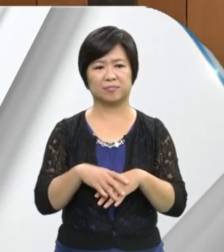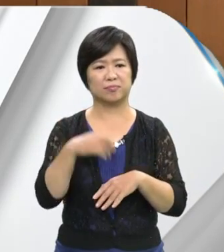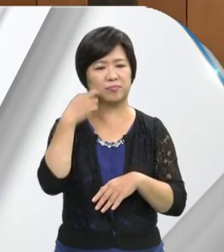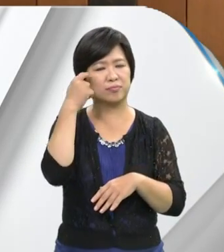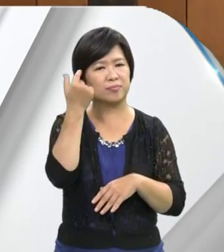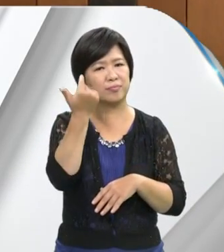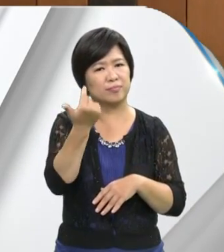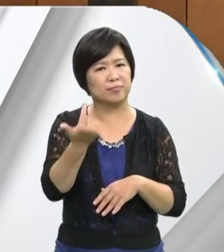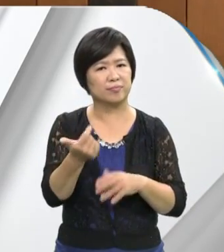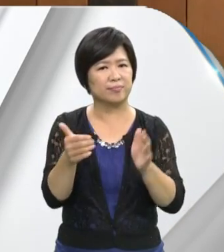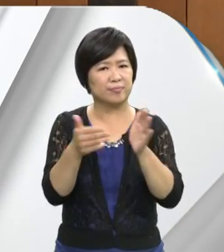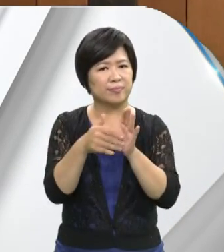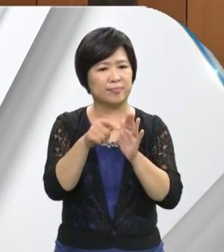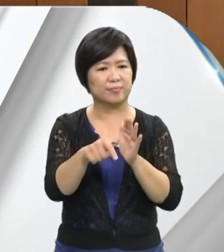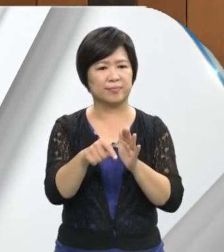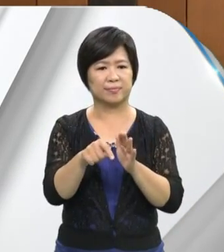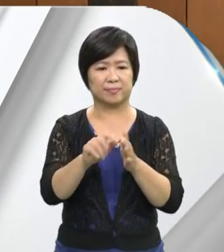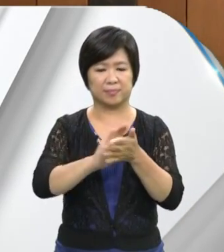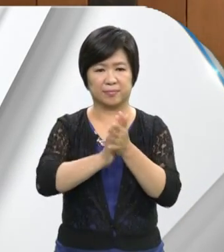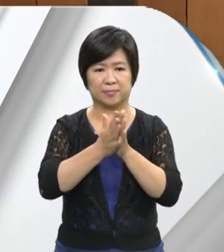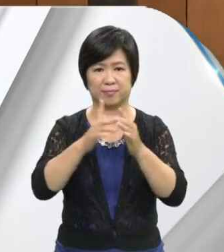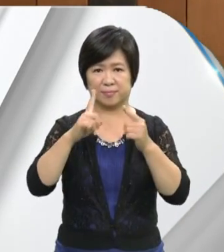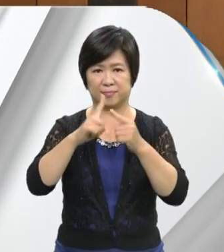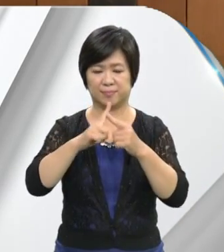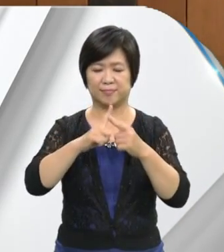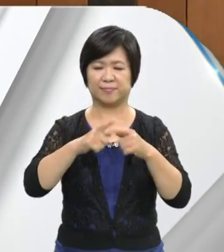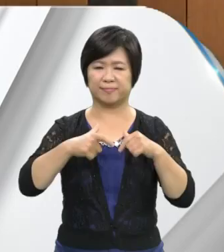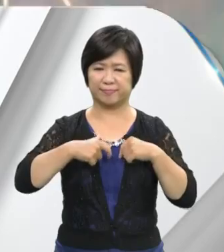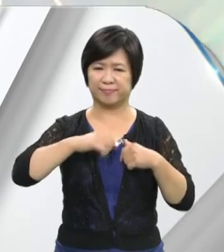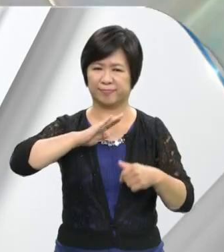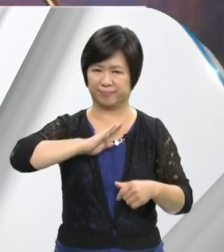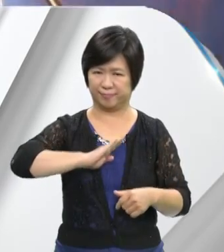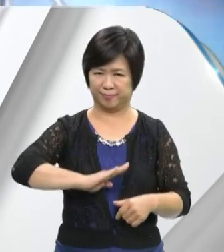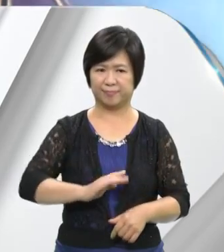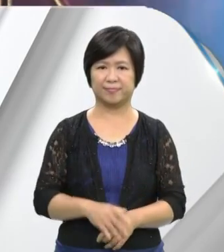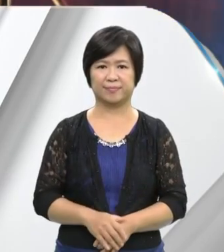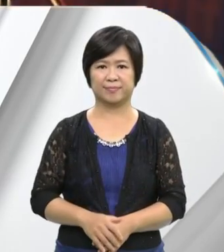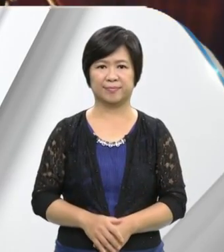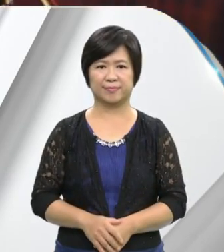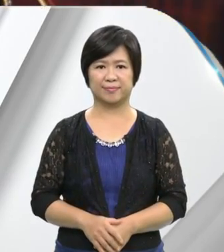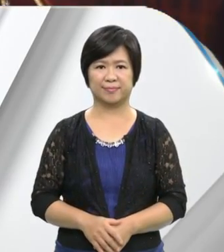好像慢慢到那个时候，整个人都沉淀下来。